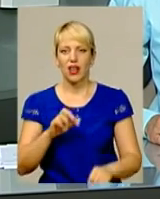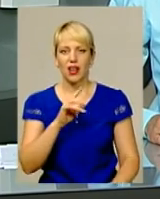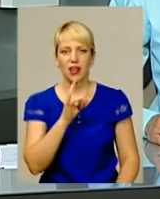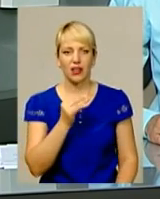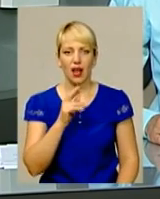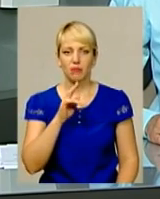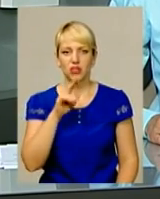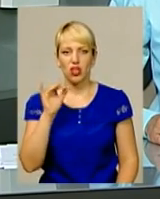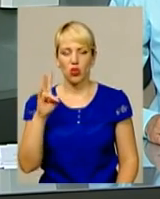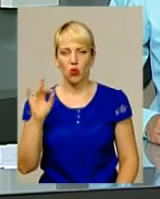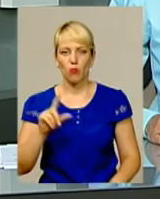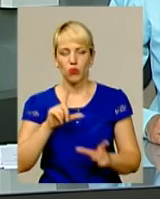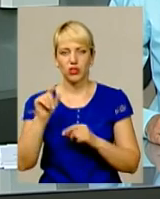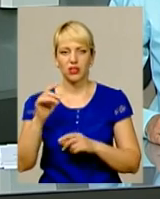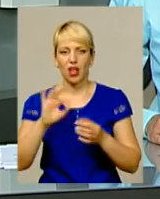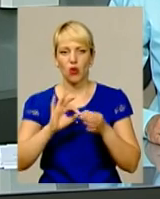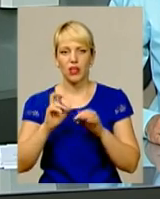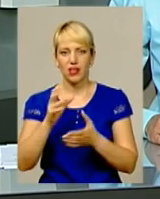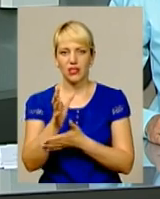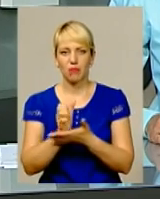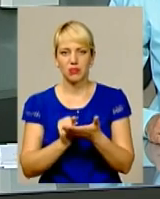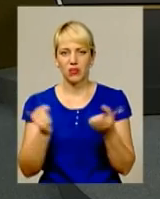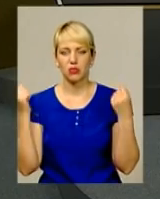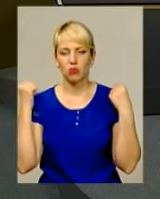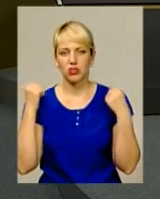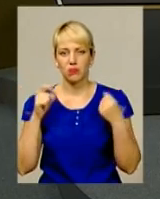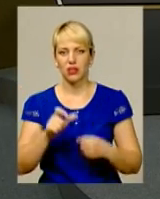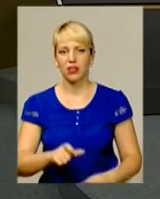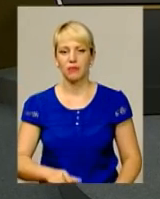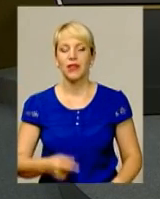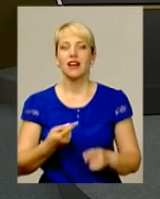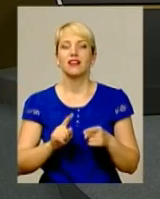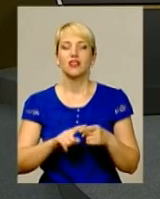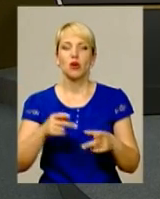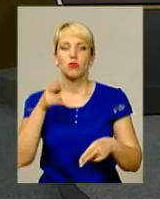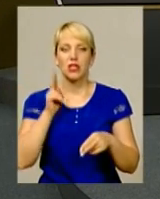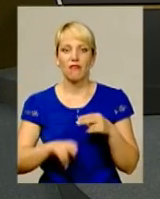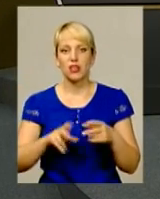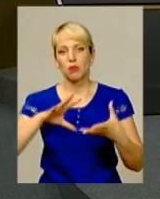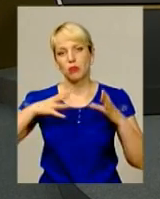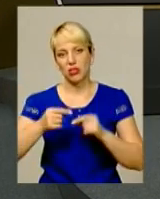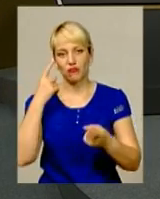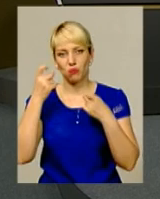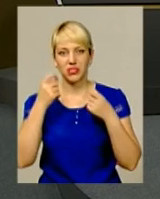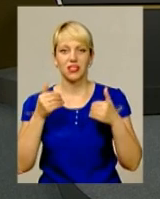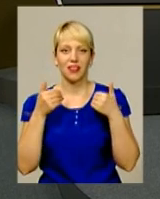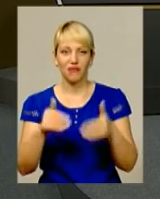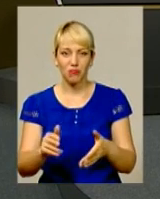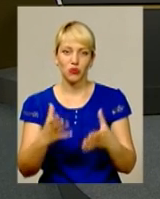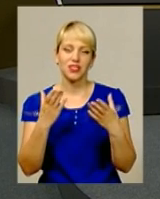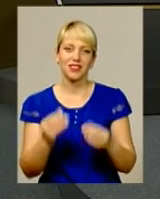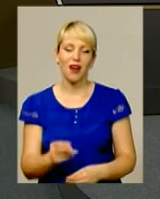Рябченко вирушить на Олімпіаду як запасна спортсменка. І на цьому ми завершуємо підсумковий інформаційний випуск